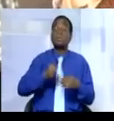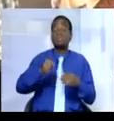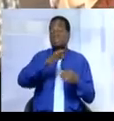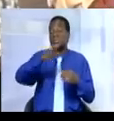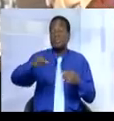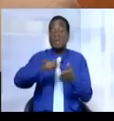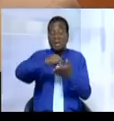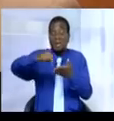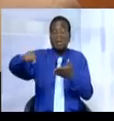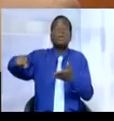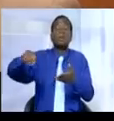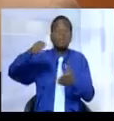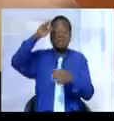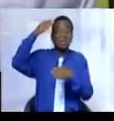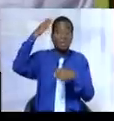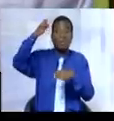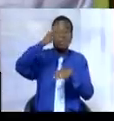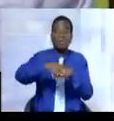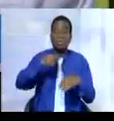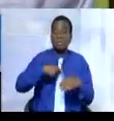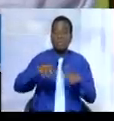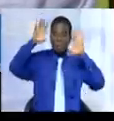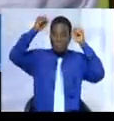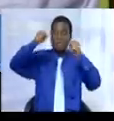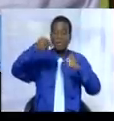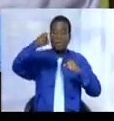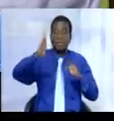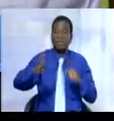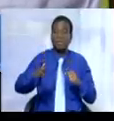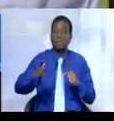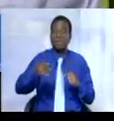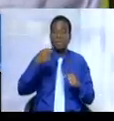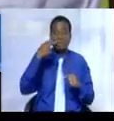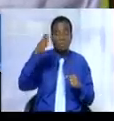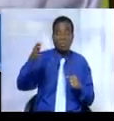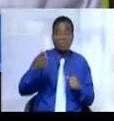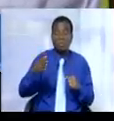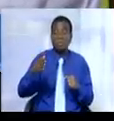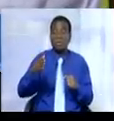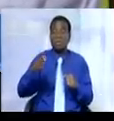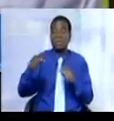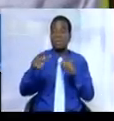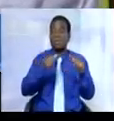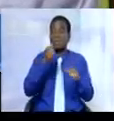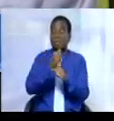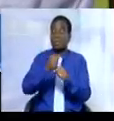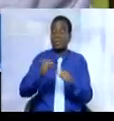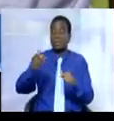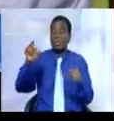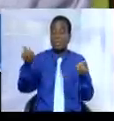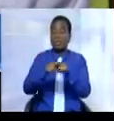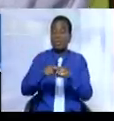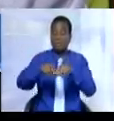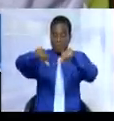du pouvoir de Félix Houphouët-Boigny. Le président Félix Houphouët-Boigny ne semblait pas percevoir l'exercice du pouvoir d'État comme une